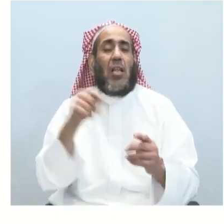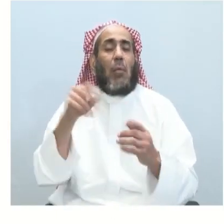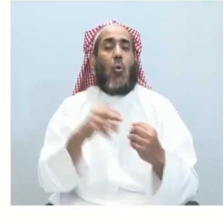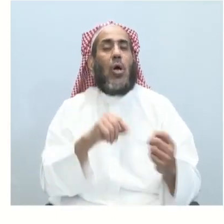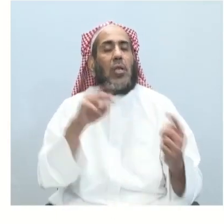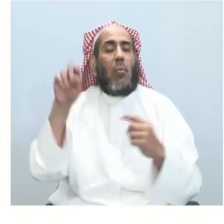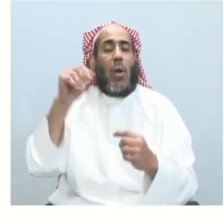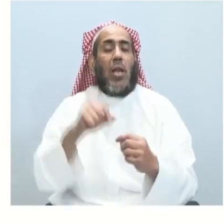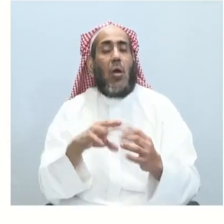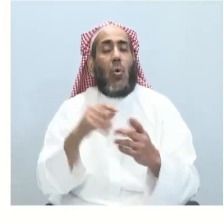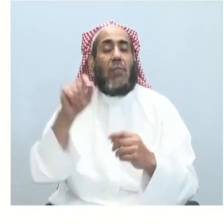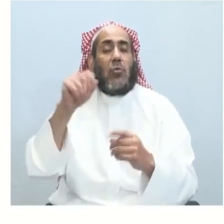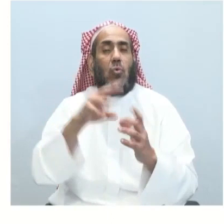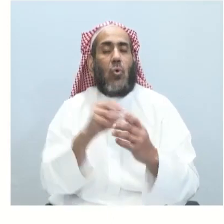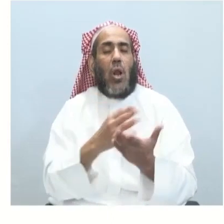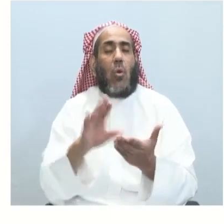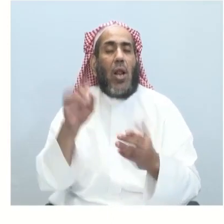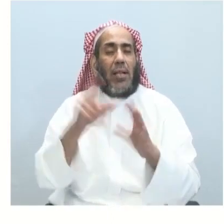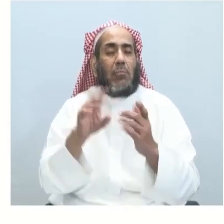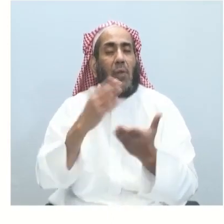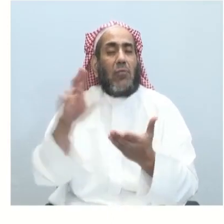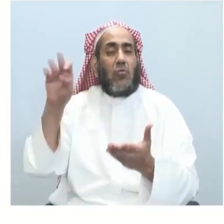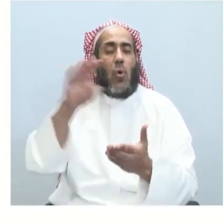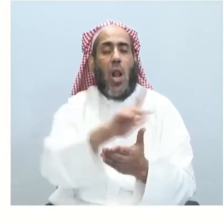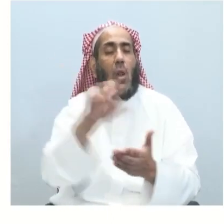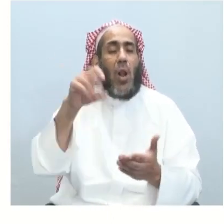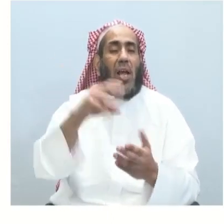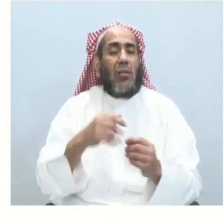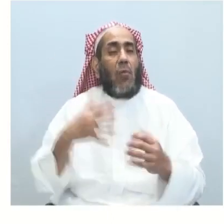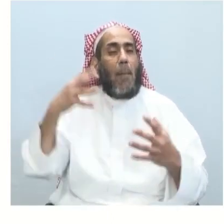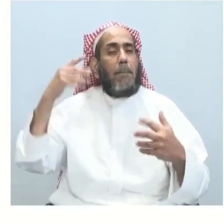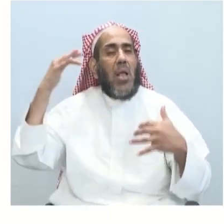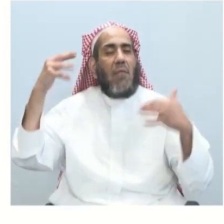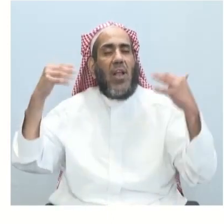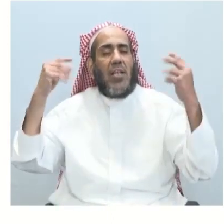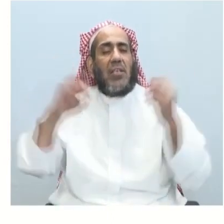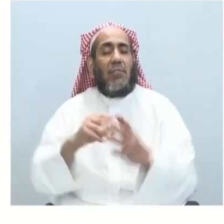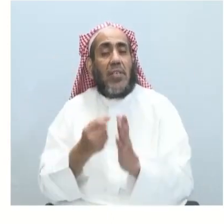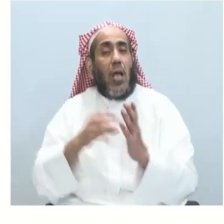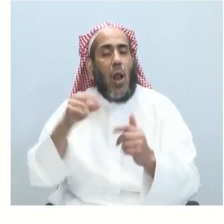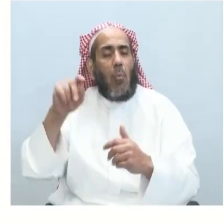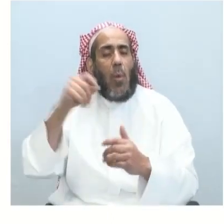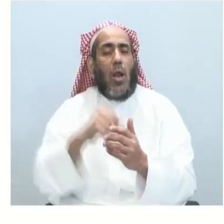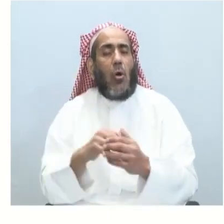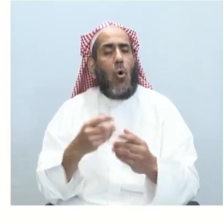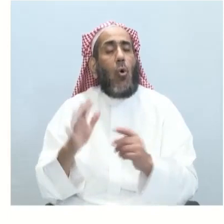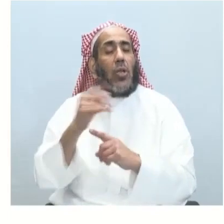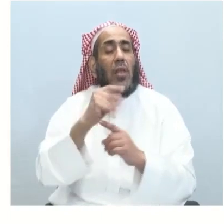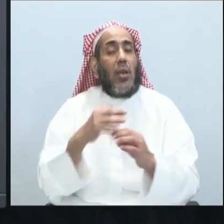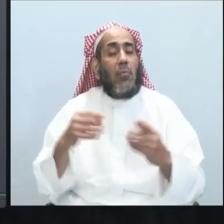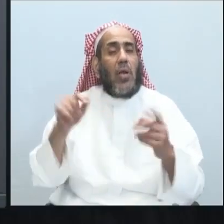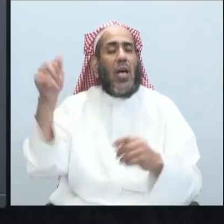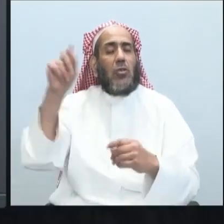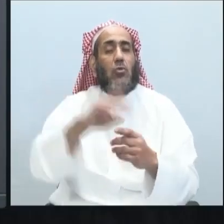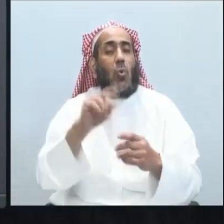المعري والفصول والغايات ايضا كتاب اسمه الفصول والغايات عرف بفلسفته المعري اكثر من قرا في الفلسفه وتاثر بفكر ارسطو